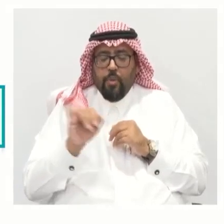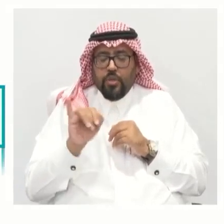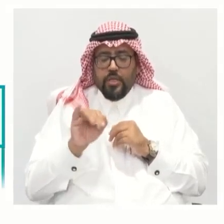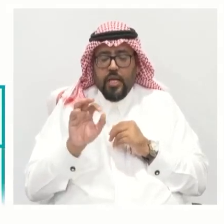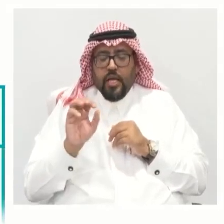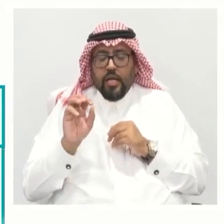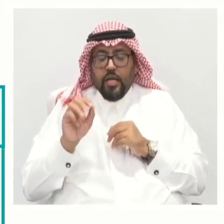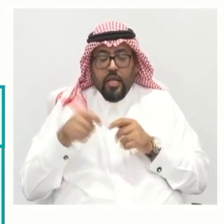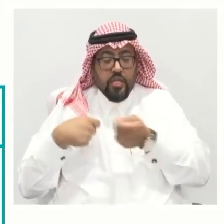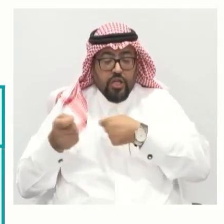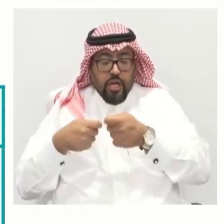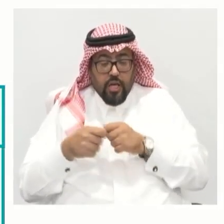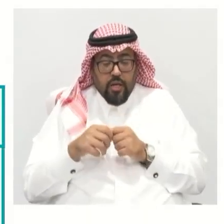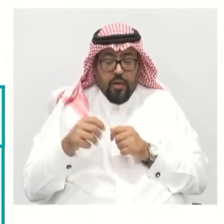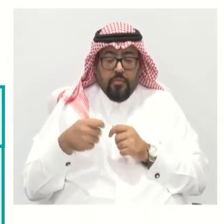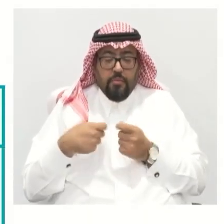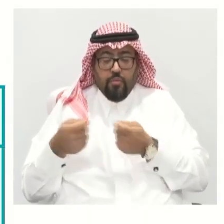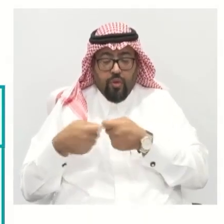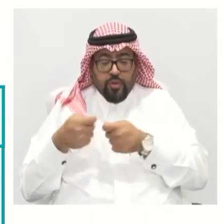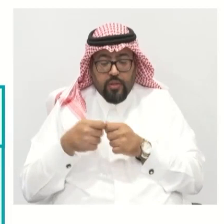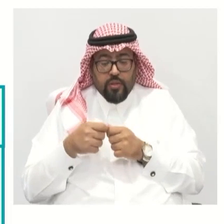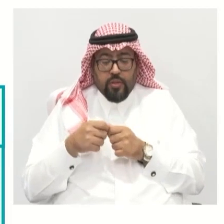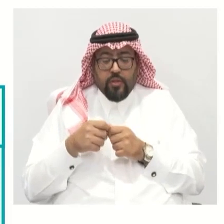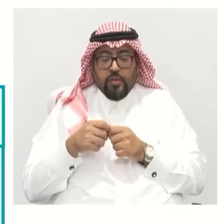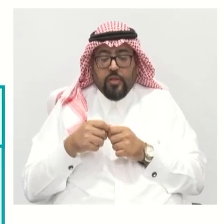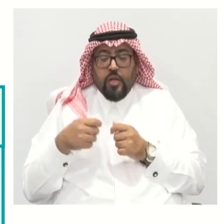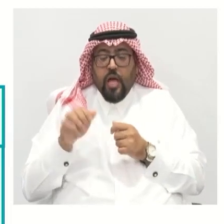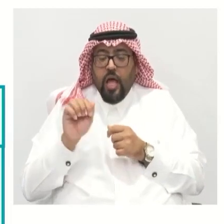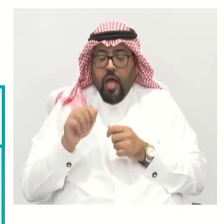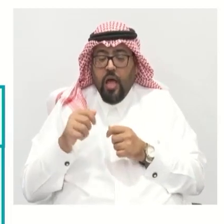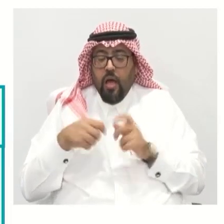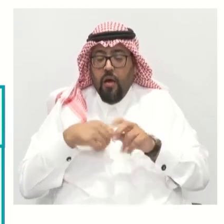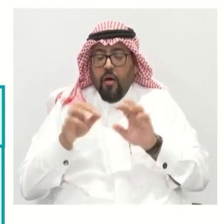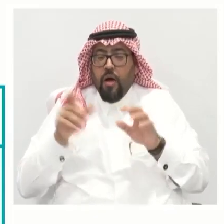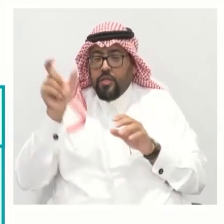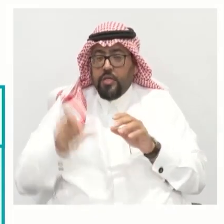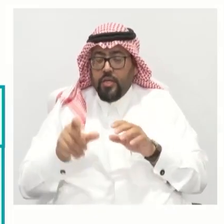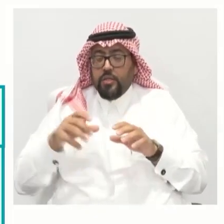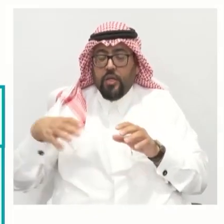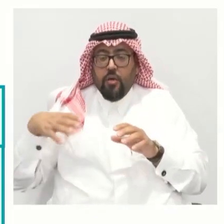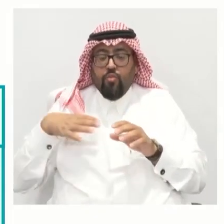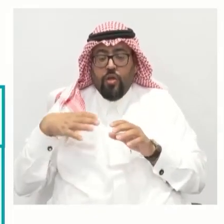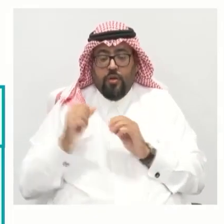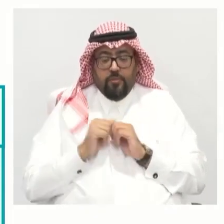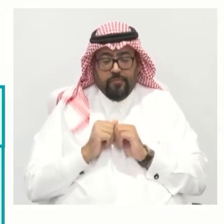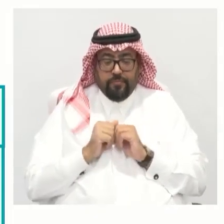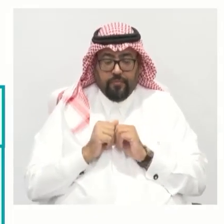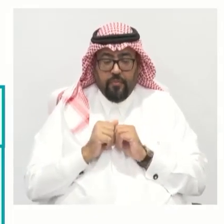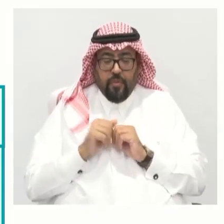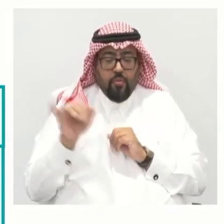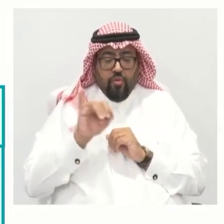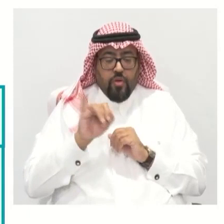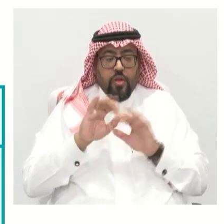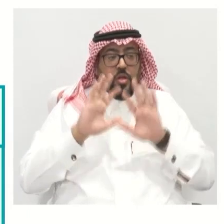التجاريه احسنتم المؤسسات الخاصه هي مؤسسات اهليه يديرها افراد المؤسسات